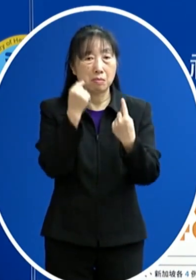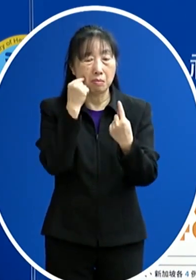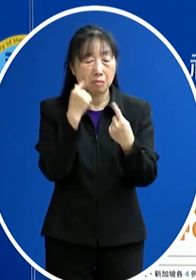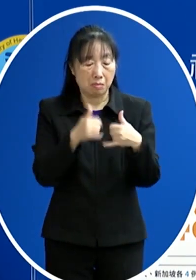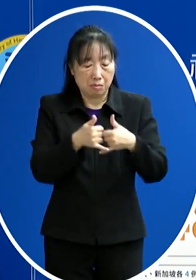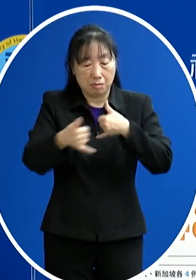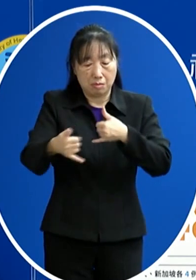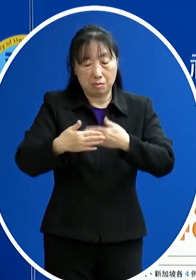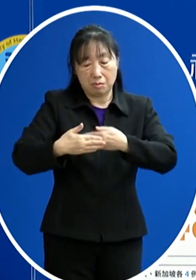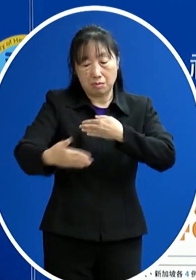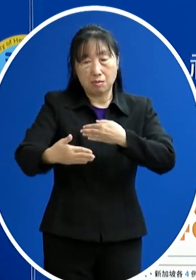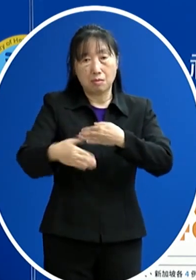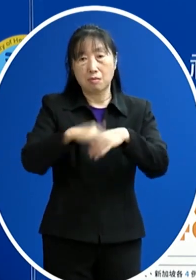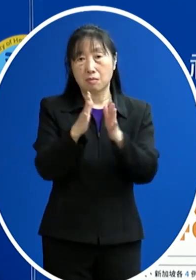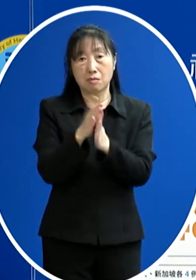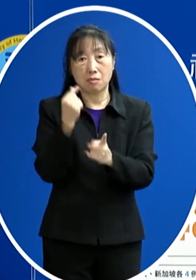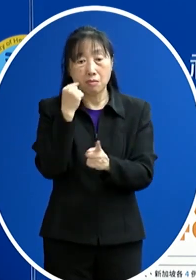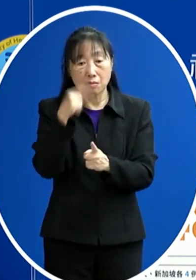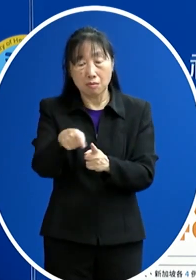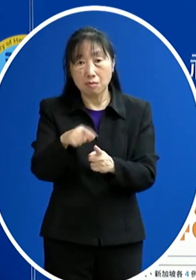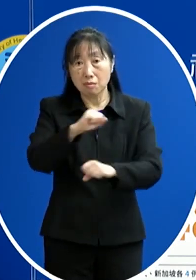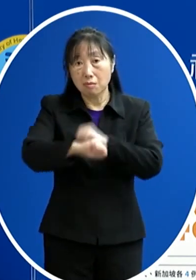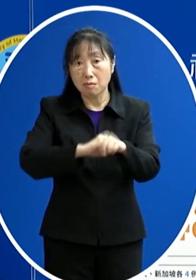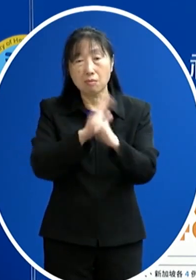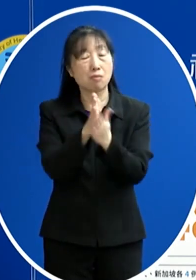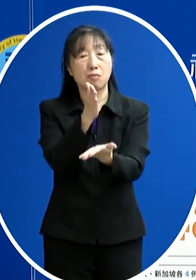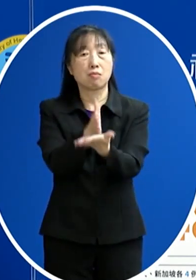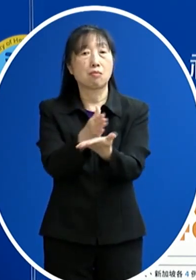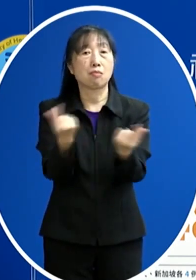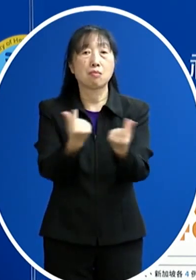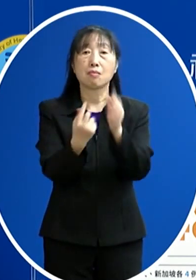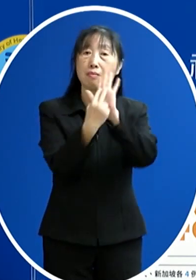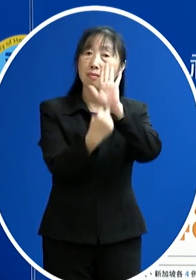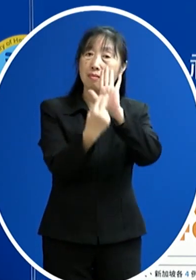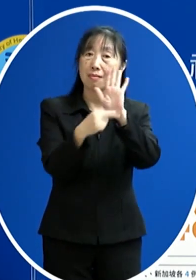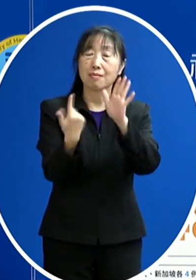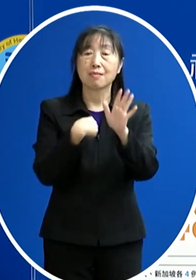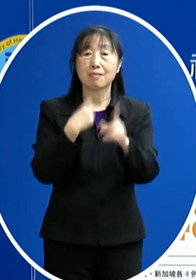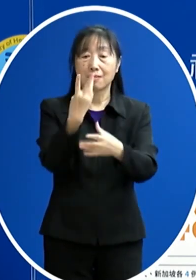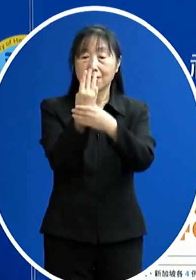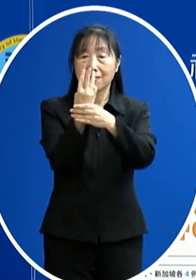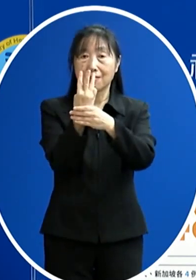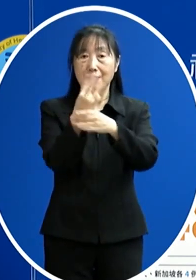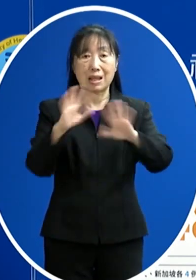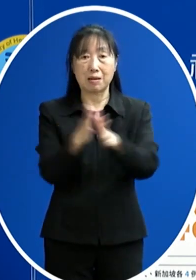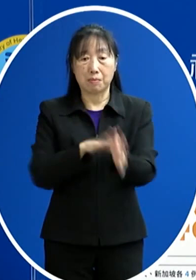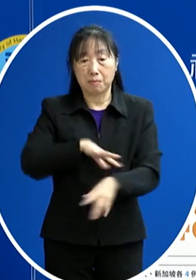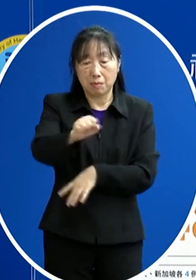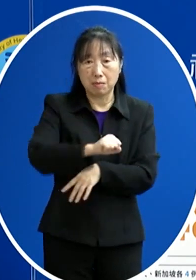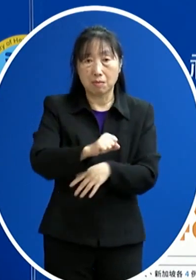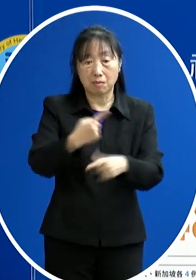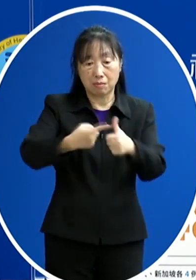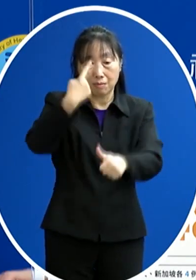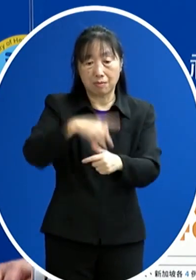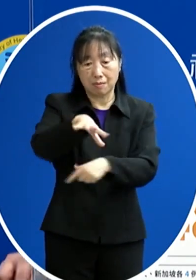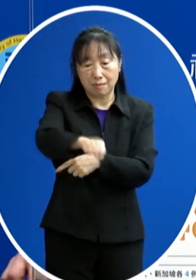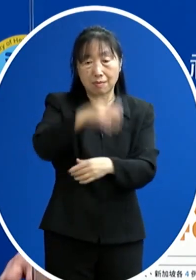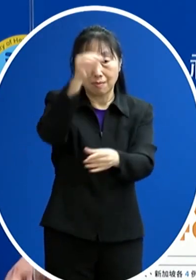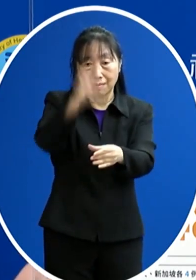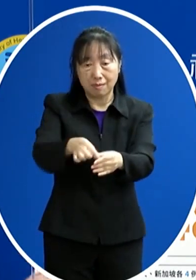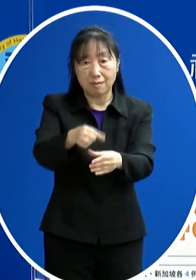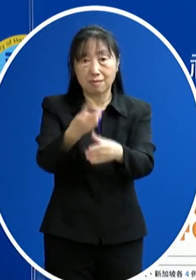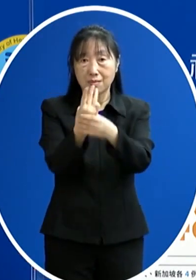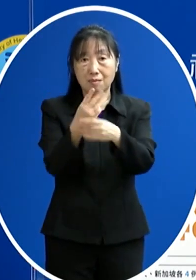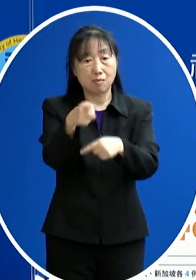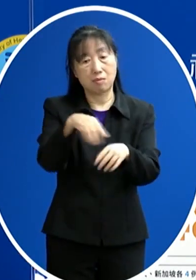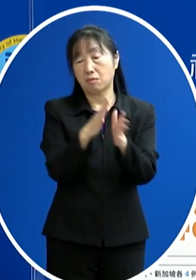距离的这一些相关的集会活动，譬如抢头香，这个是很难去保持社交